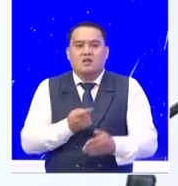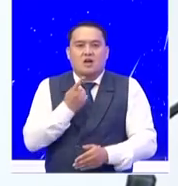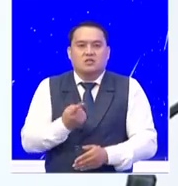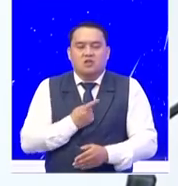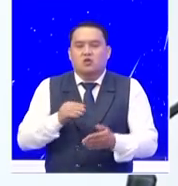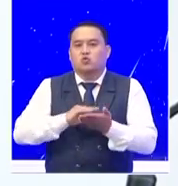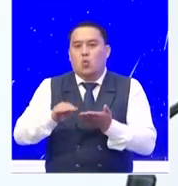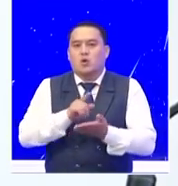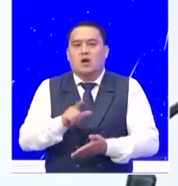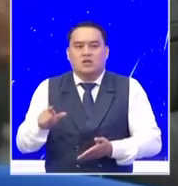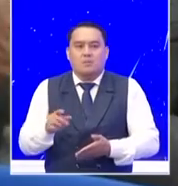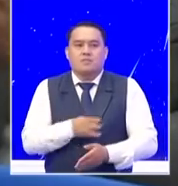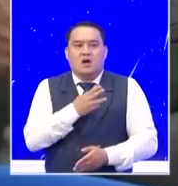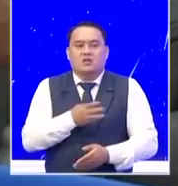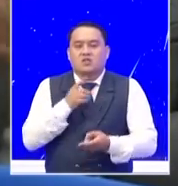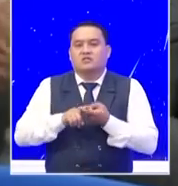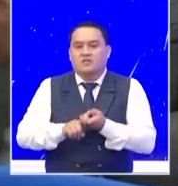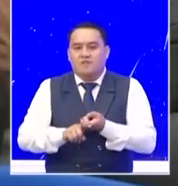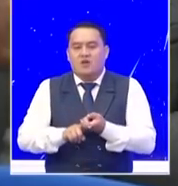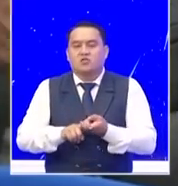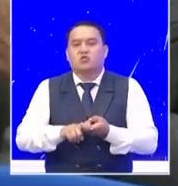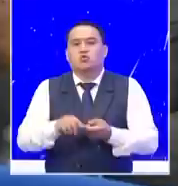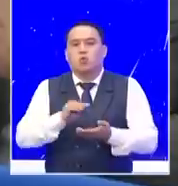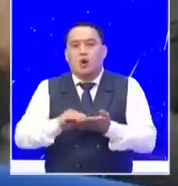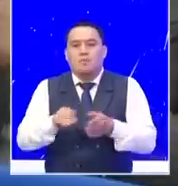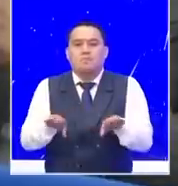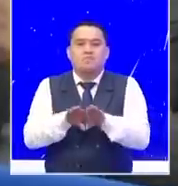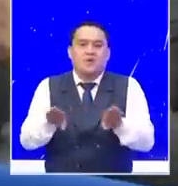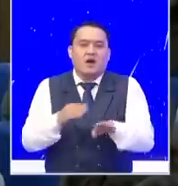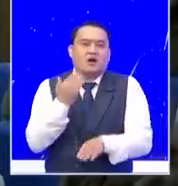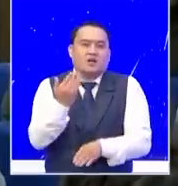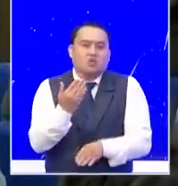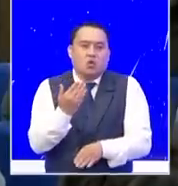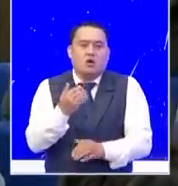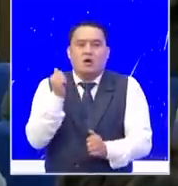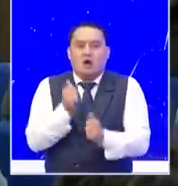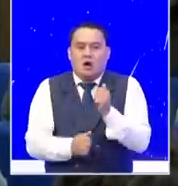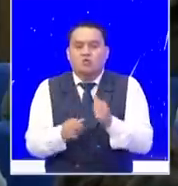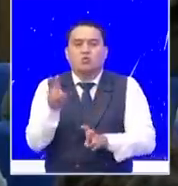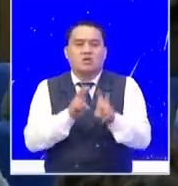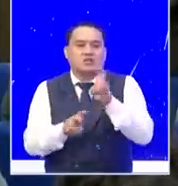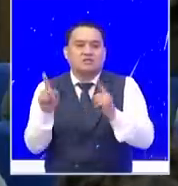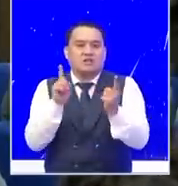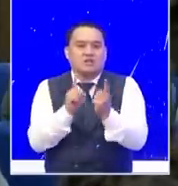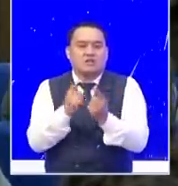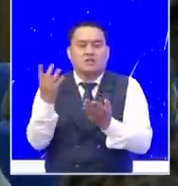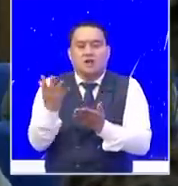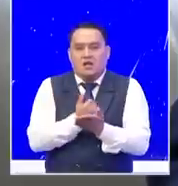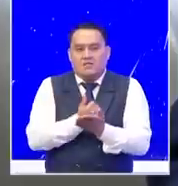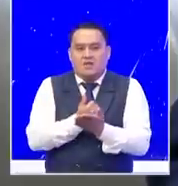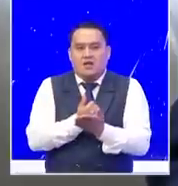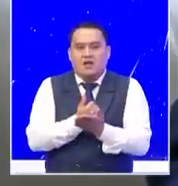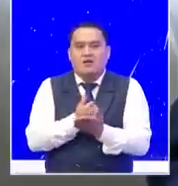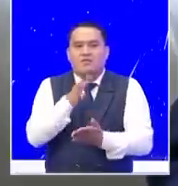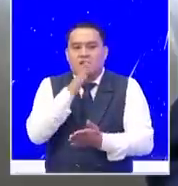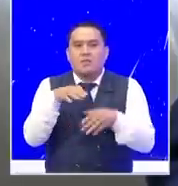журналиста. Студенты, пожелавшие связать свою жизнь со СМИ, мечтали быть похожими на Мэтра. И каждый, кто искал встречи с ним, находил. Вернее,